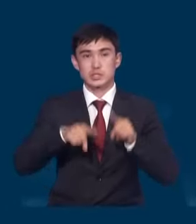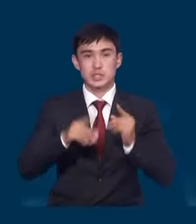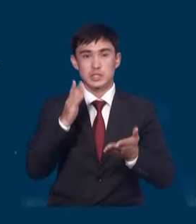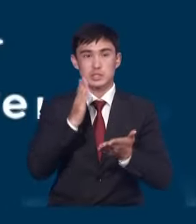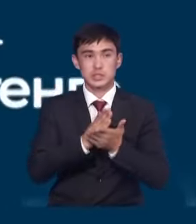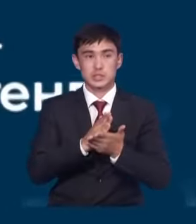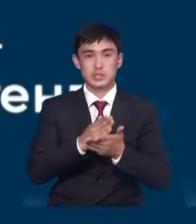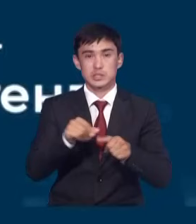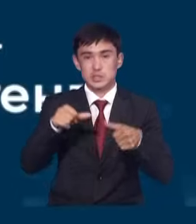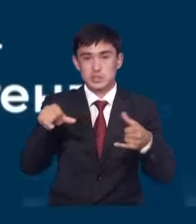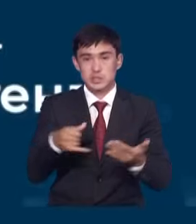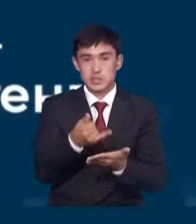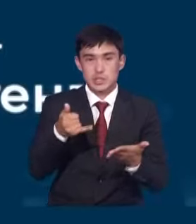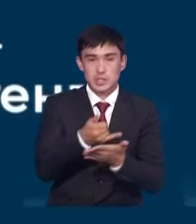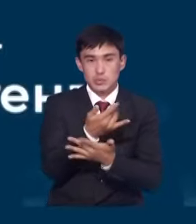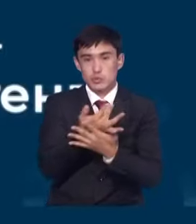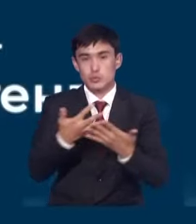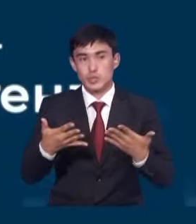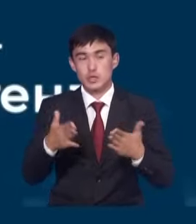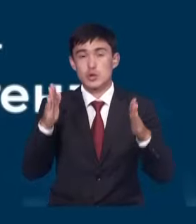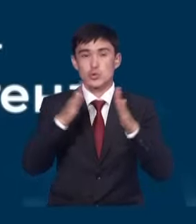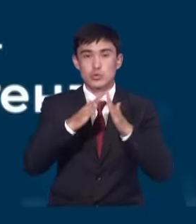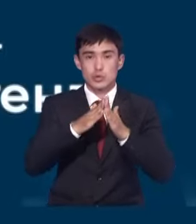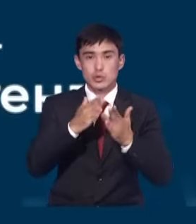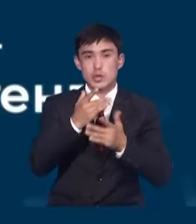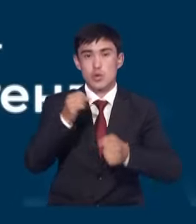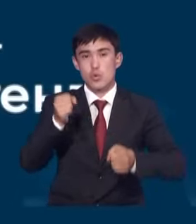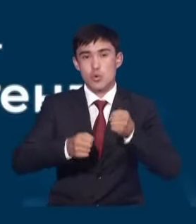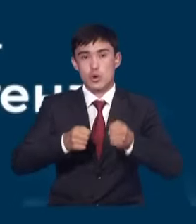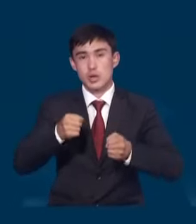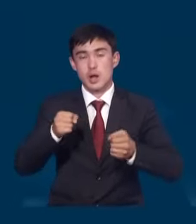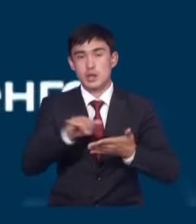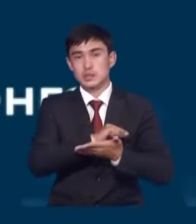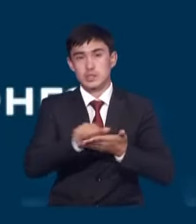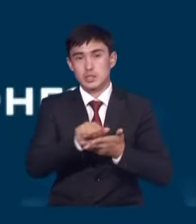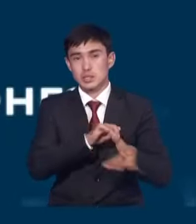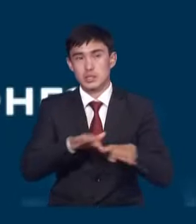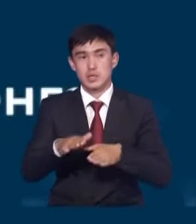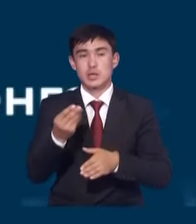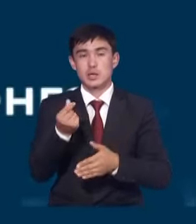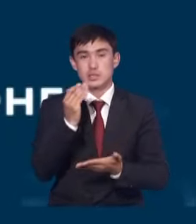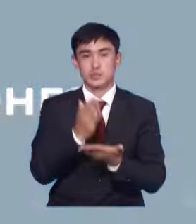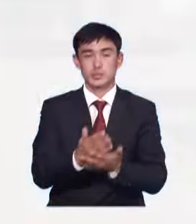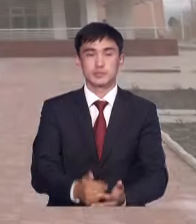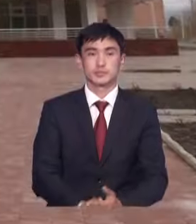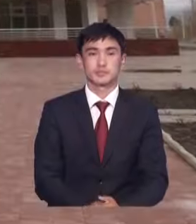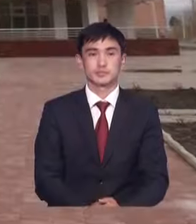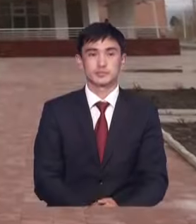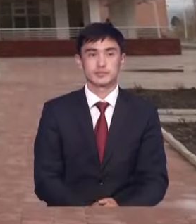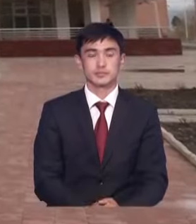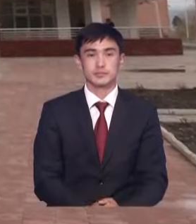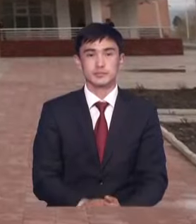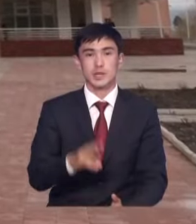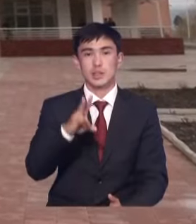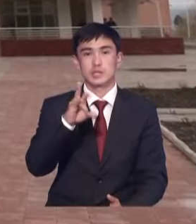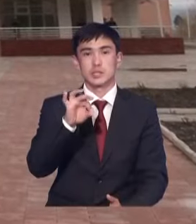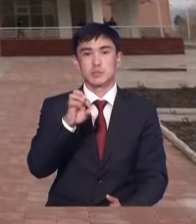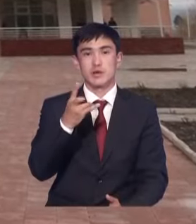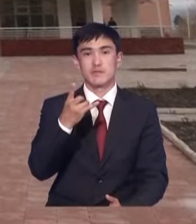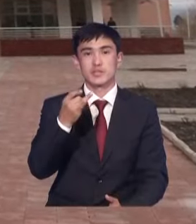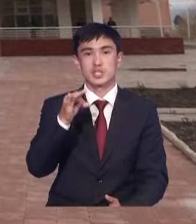кездесетін зергерлік бұйымдар, люкс үйлер мен пәтерлер, көлік компания акциялары қаражат бар. Назарбаев